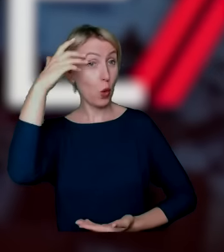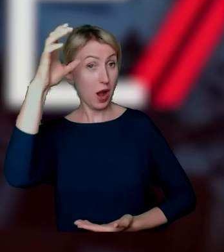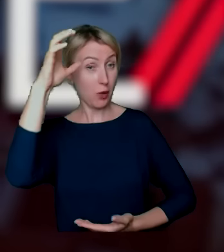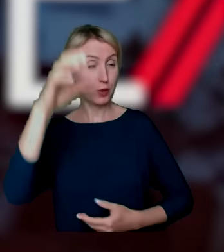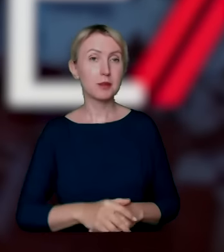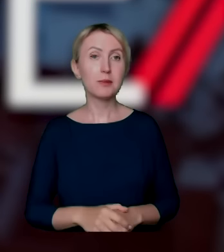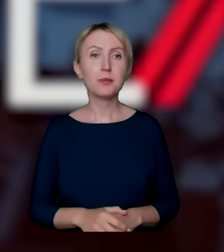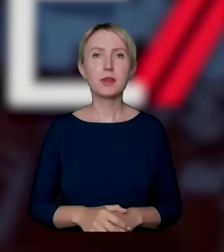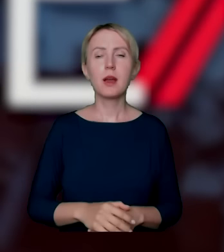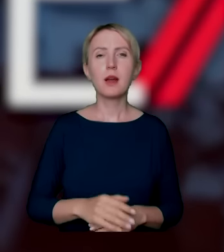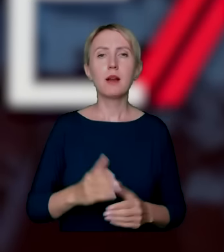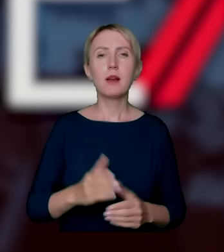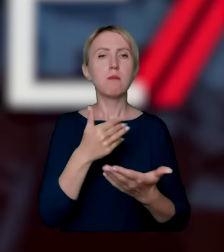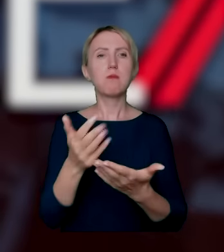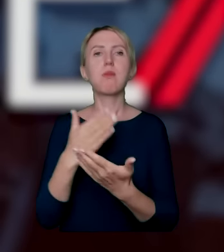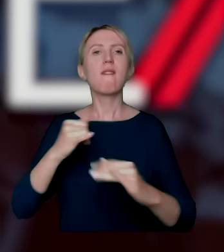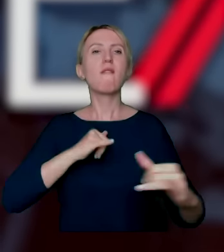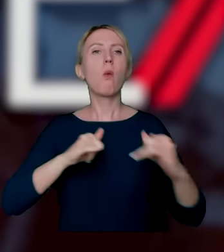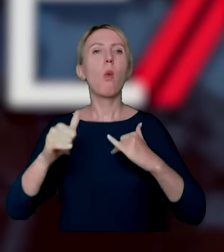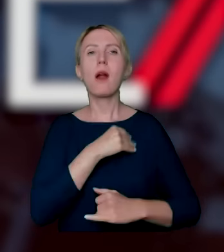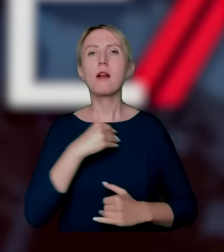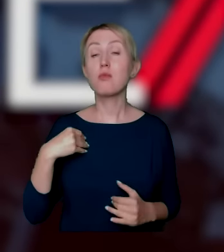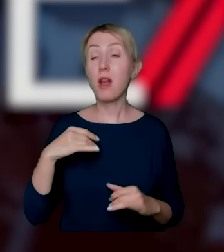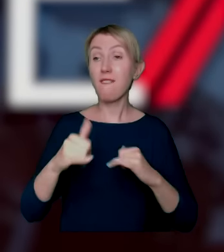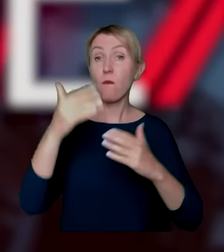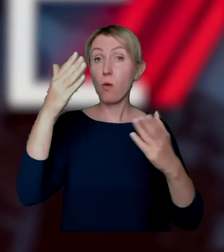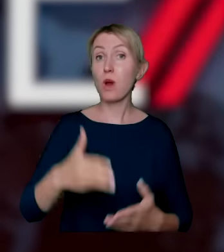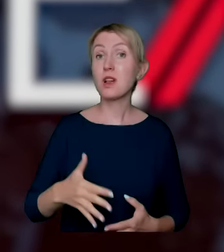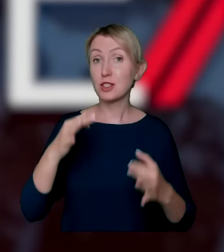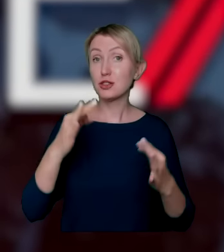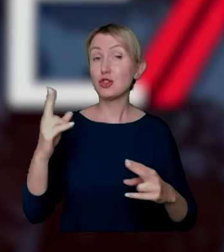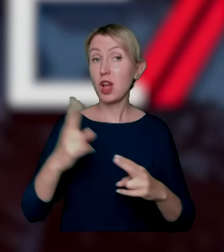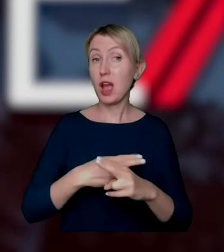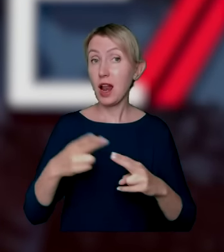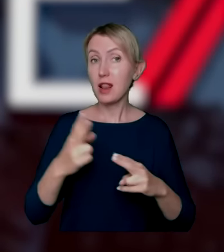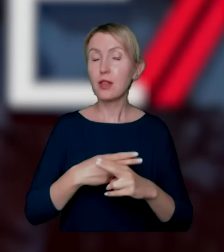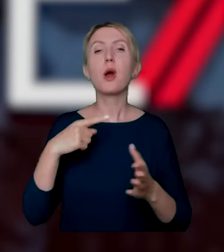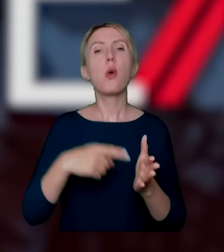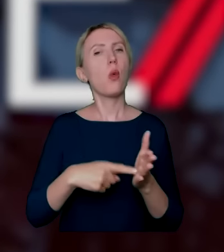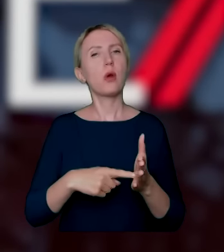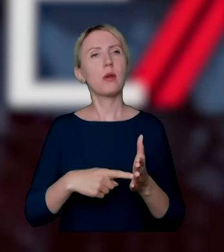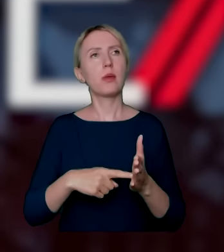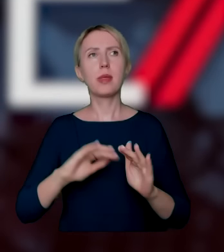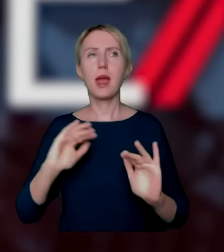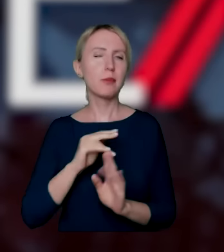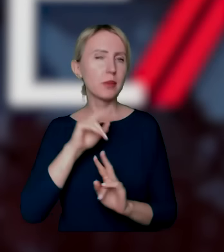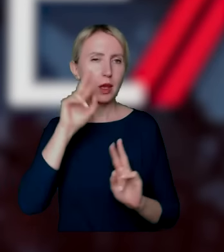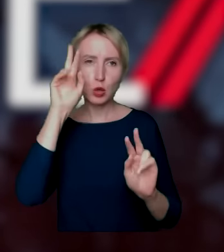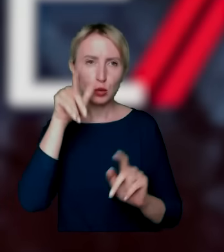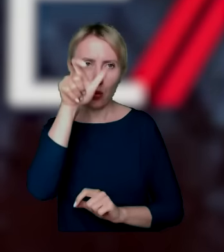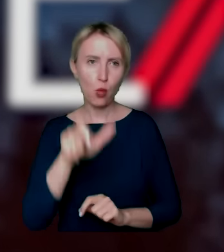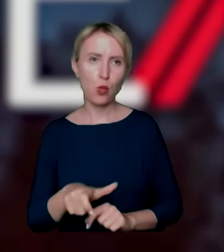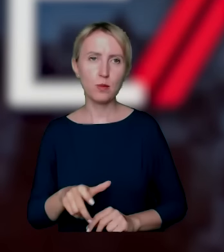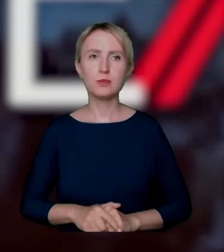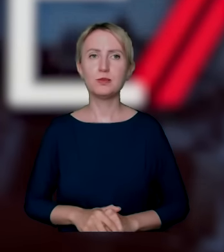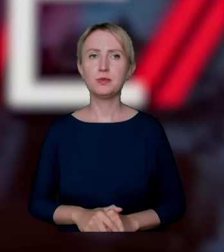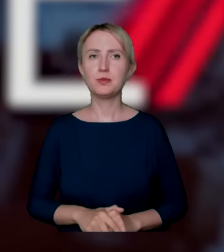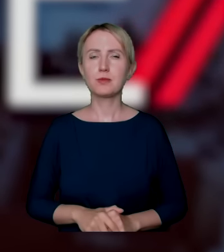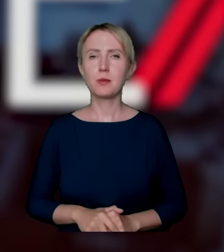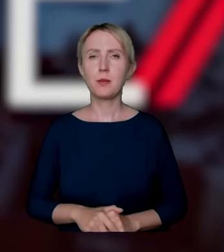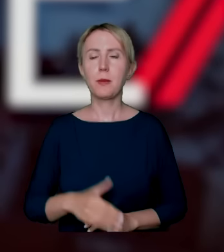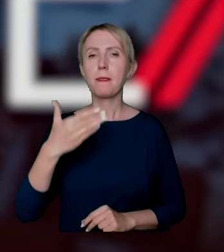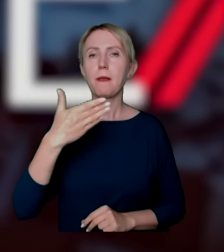Polski. Jednak władca, którego wspomina dzisiejsza kartka z kalendarza, jest zdecydowanie najmniej rozpoznawalną postacią z tego grona. Marcin Bąk rzuci